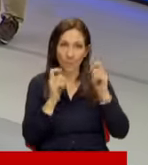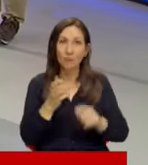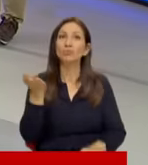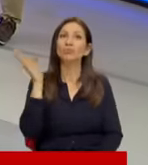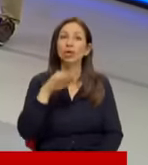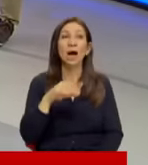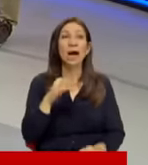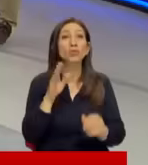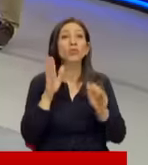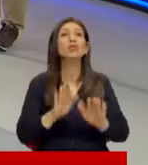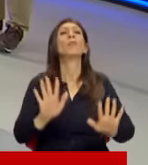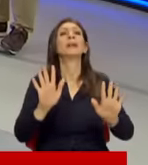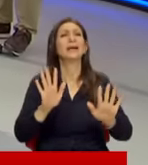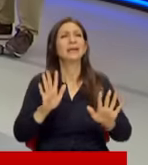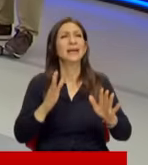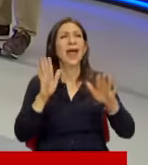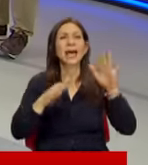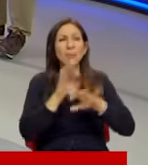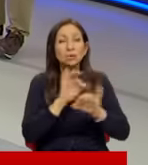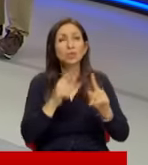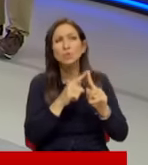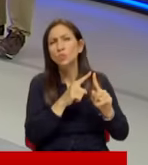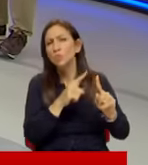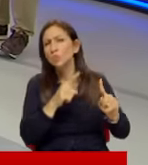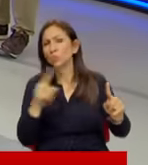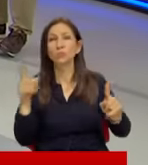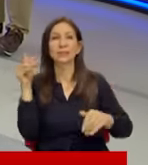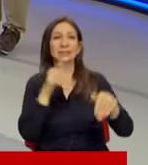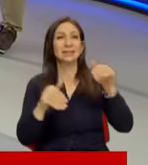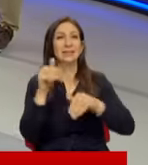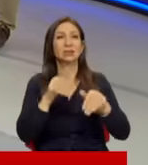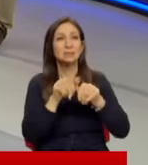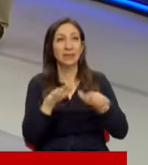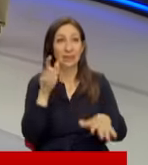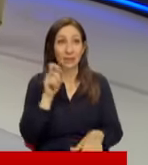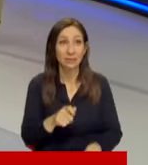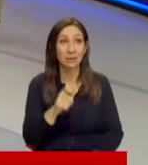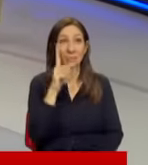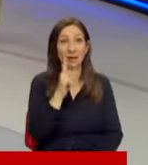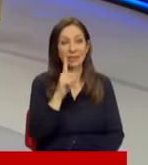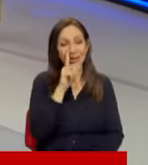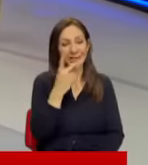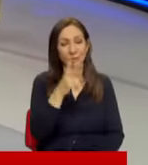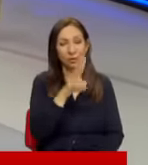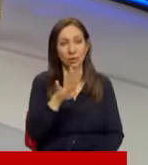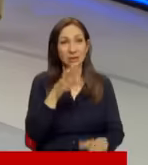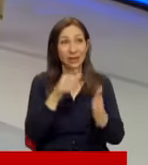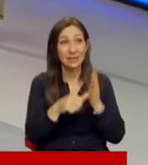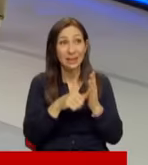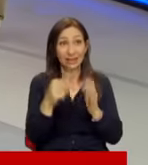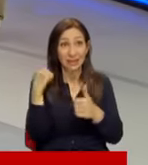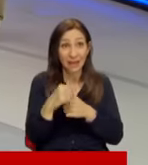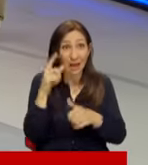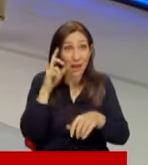Sonra aralıksız, kesintisiz çok uzun bir seçim yayını gerçekleştireceğiz. 1 Nisan 2024 tarihinde. Bu arada